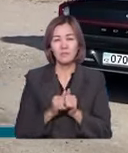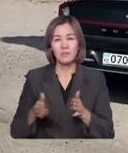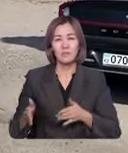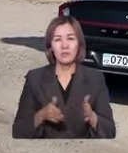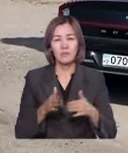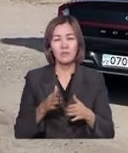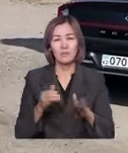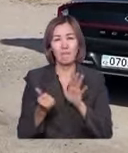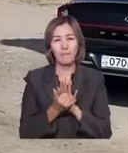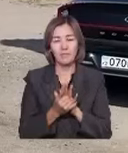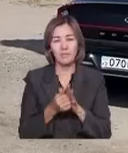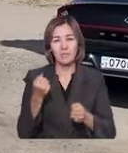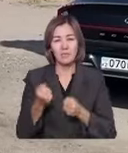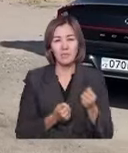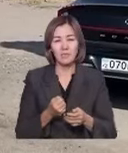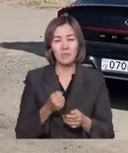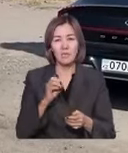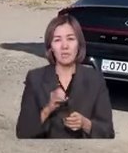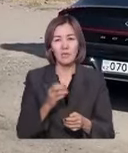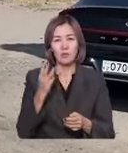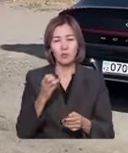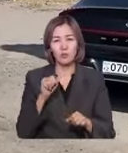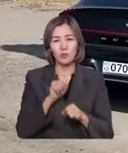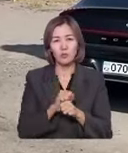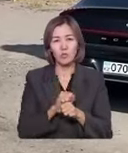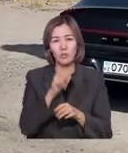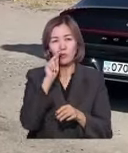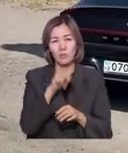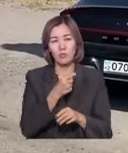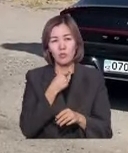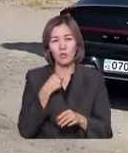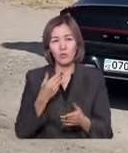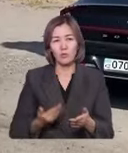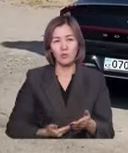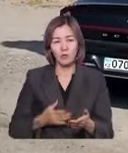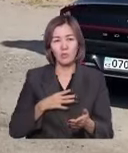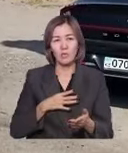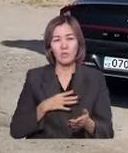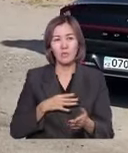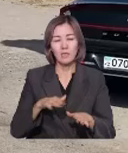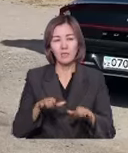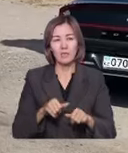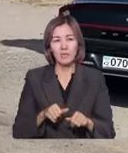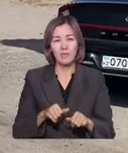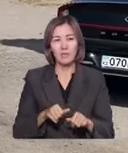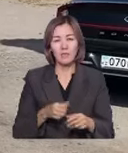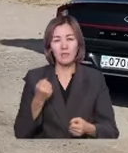бойында Mercedes-Benz E300 автокөлігін тоқтаттық. Күдікті Талдықорған қаласының тұрғыны болып шықты. Тәркілеу кезінде